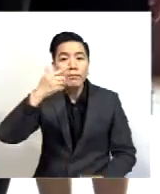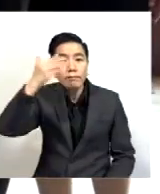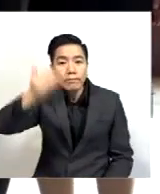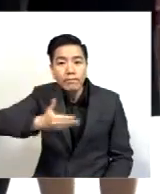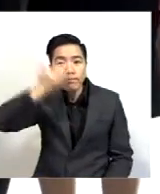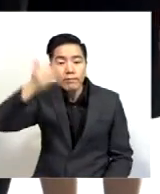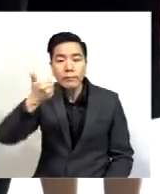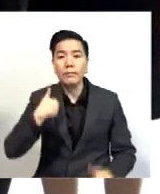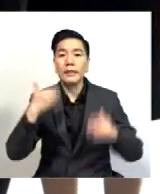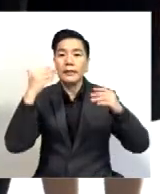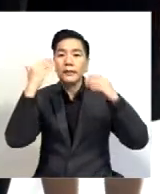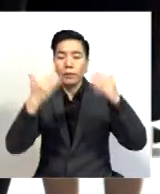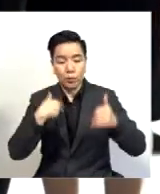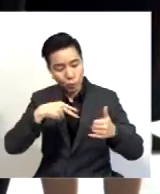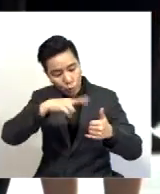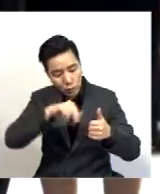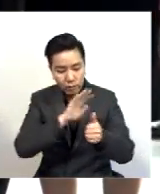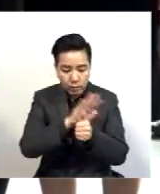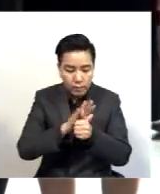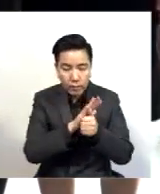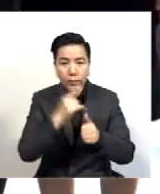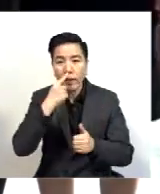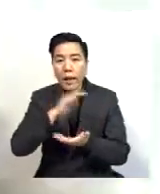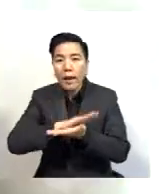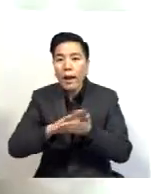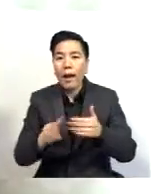ที่มีกิจกรรมมีการดูแลแล้วมีการฟอกอากา